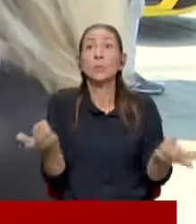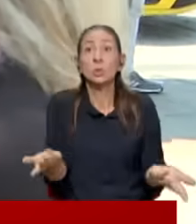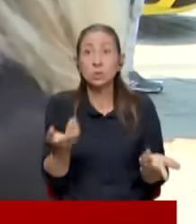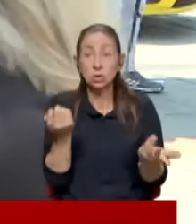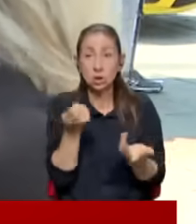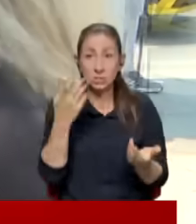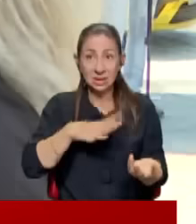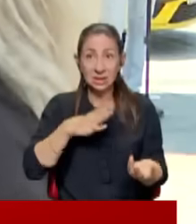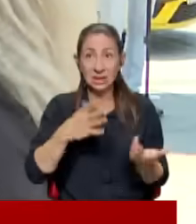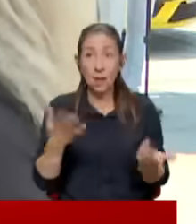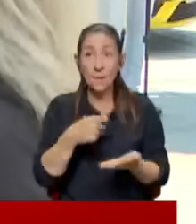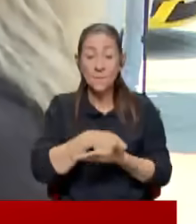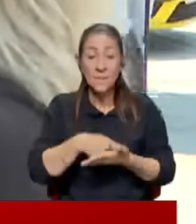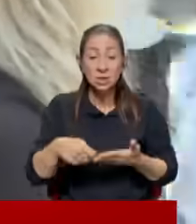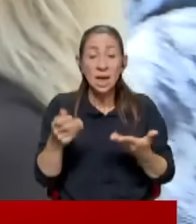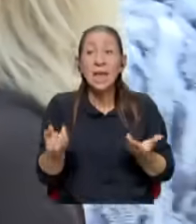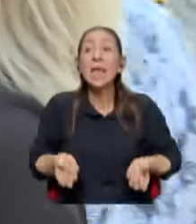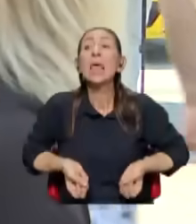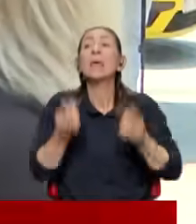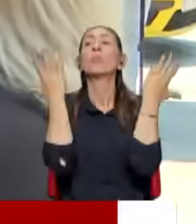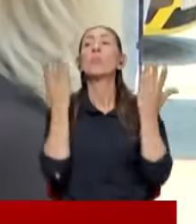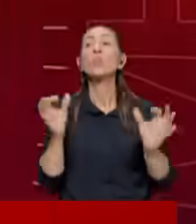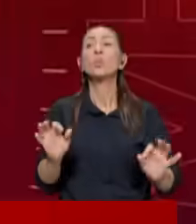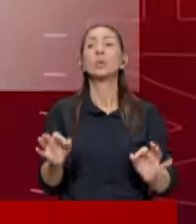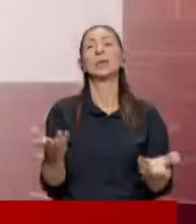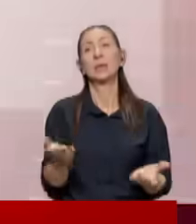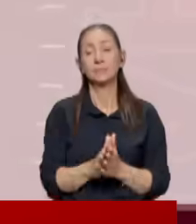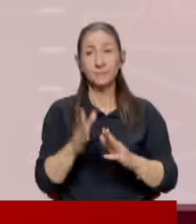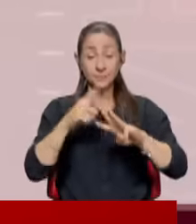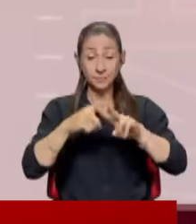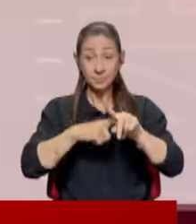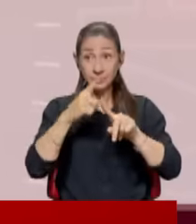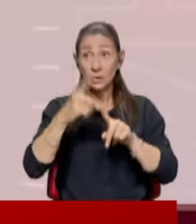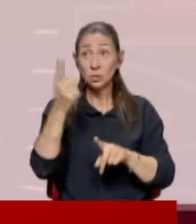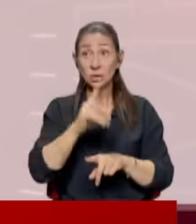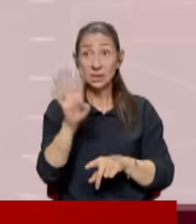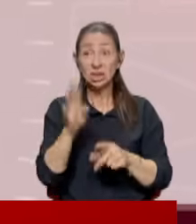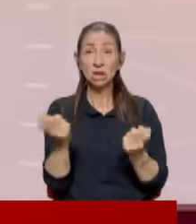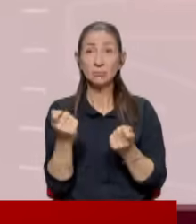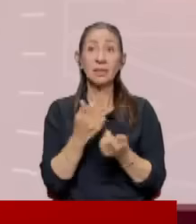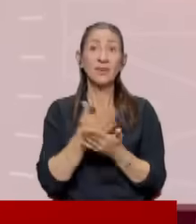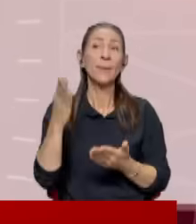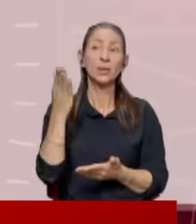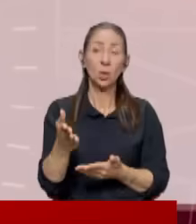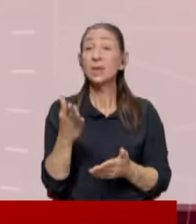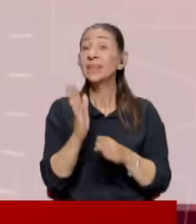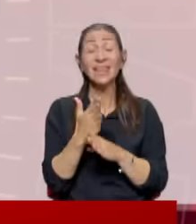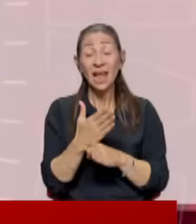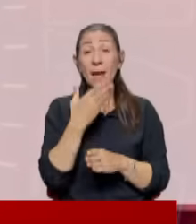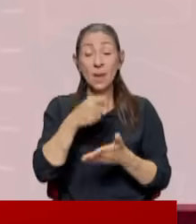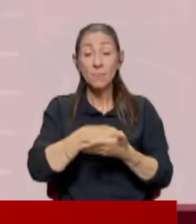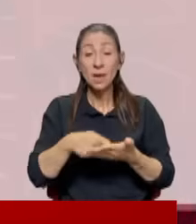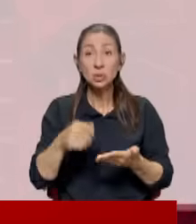zaten çalışmak istesek de. Maaşımızın yetmesi mümkün değil zaten. EYT'lilerin %40'ı çalışmaya devam ediyor. Çünkü